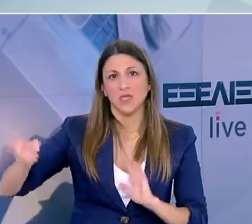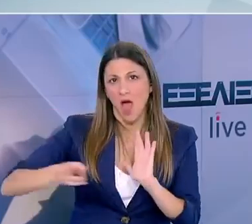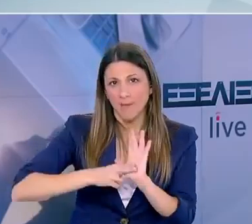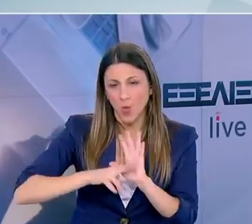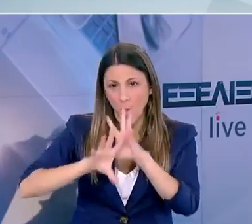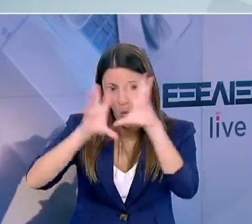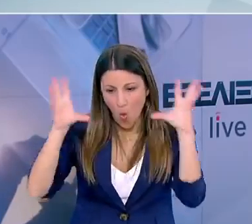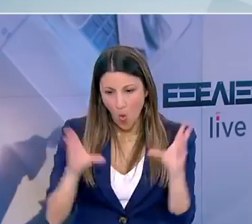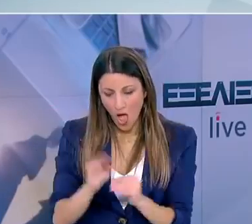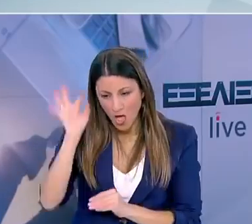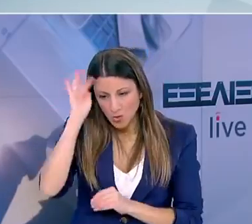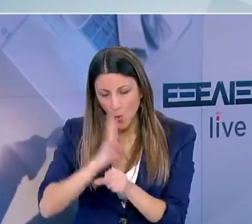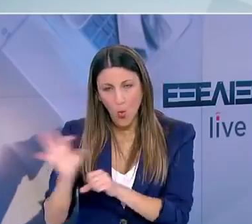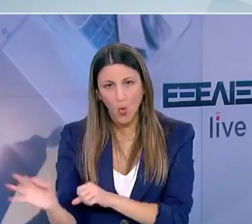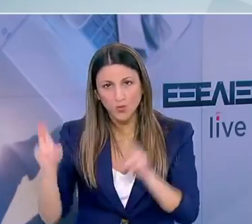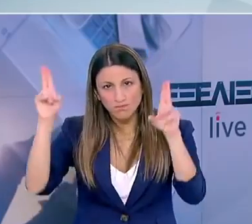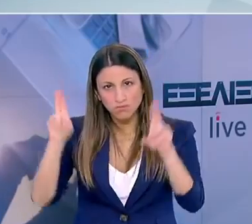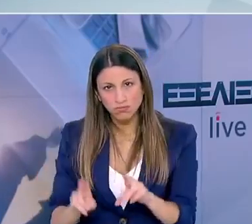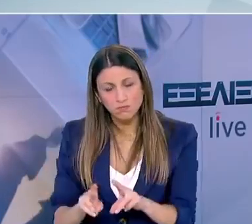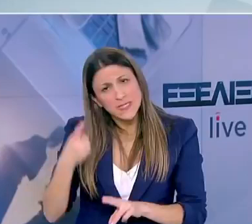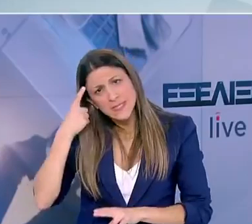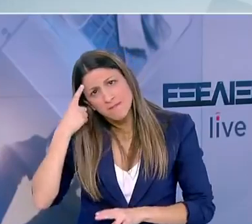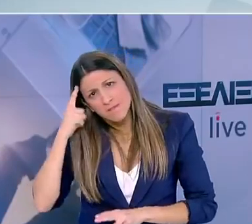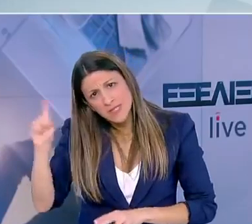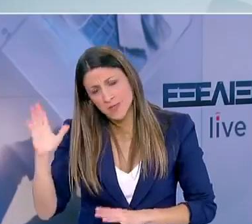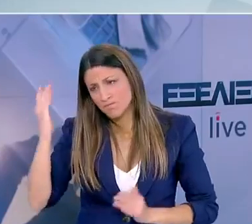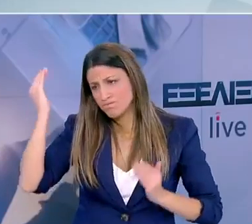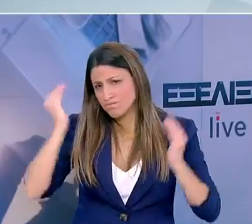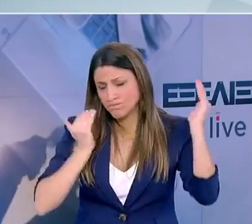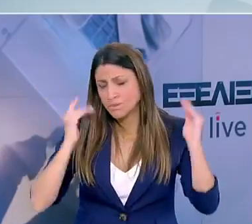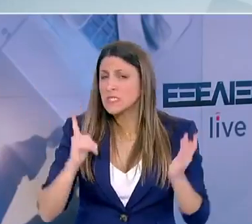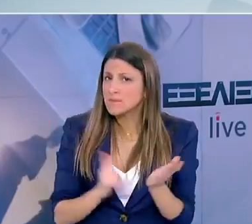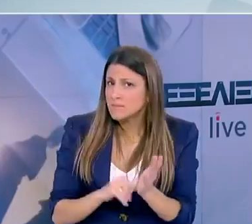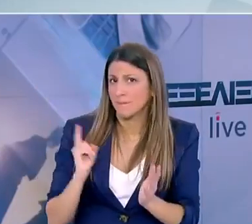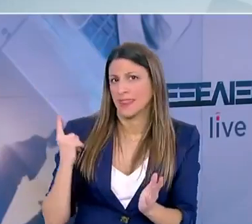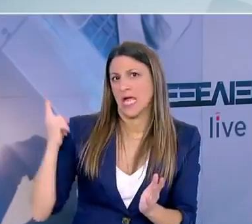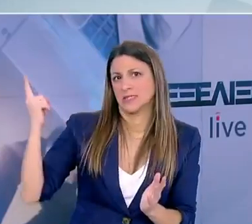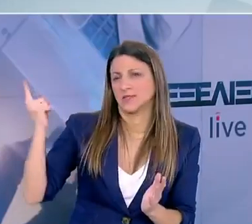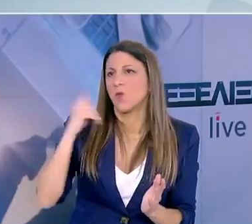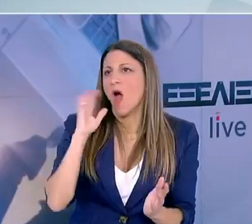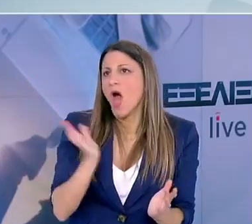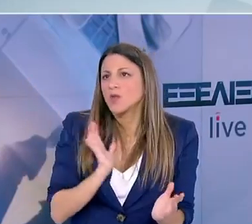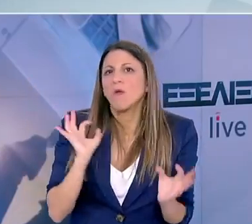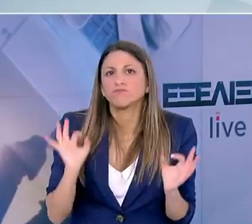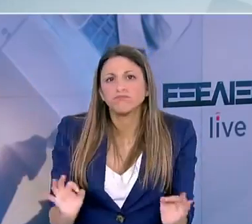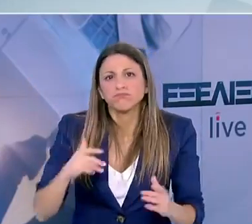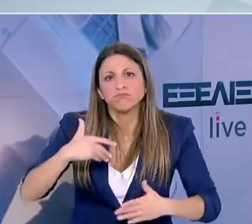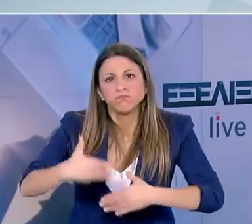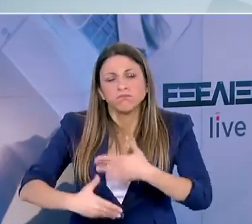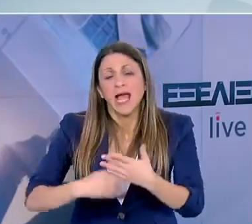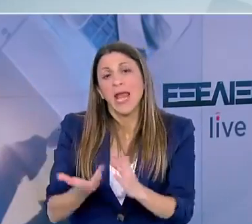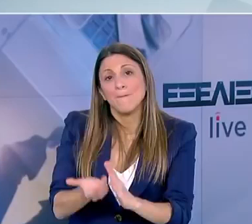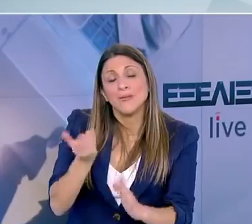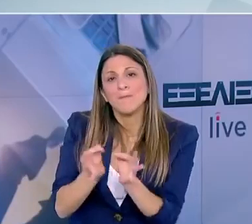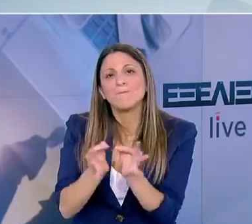εξάπλωση της επιδημίας από ένα σημείο και μετά. Ίσα-ίσα που αυτά τα ταξίδια πρέπει να συνεχίσουν να γίνονται, δεν μπορεί να σταματήσει ο κόσμος να λειτουργεί, αλλά με τα κατάλληλα